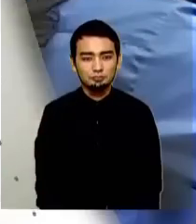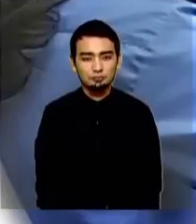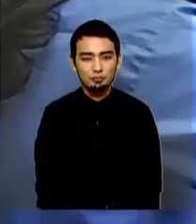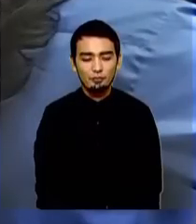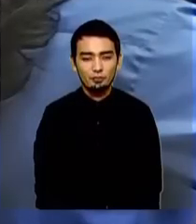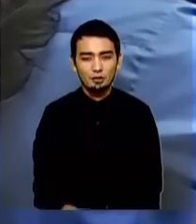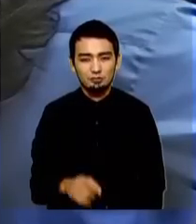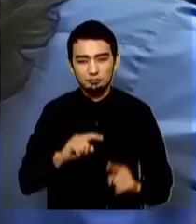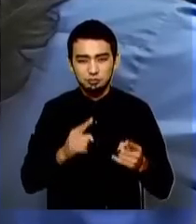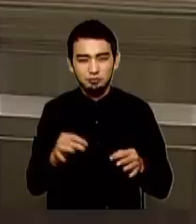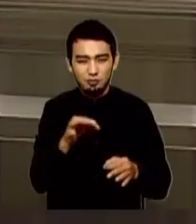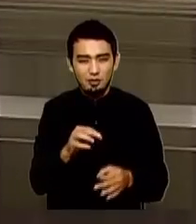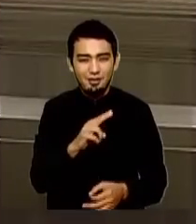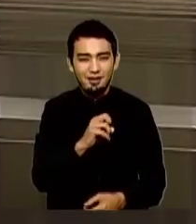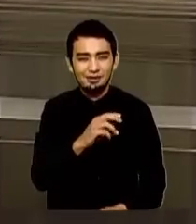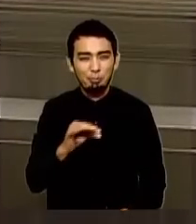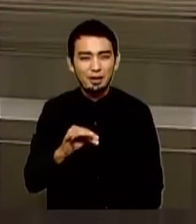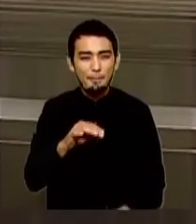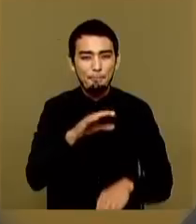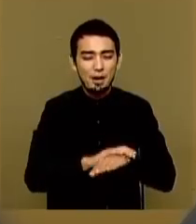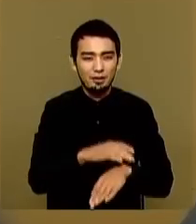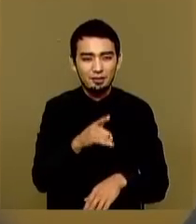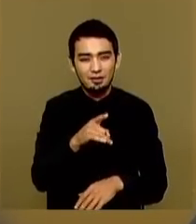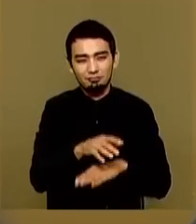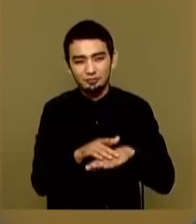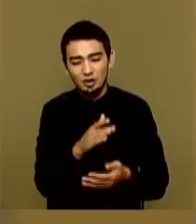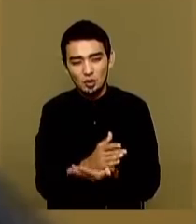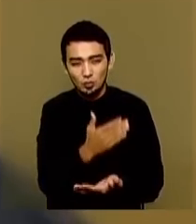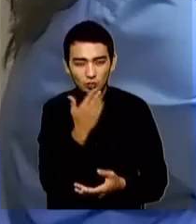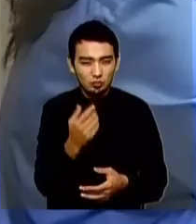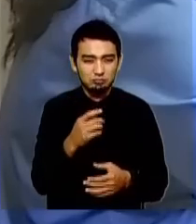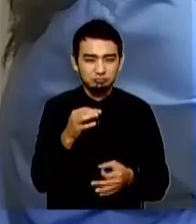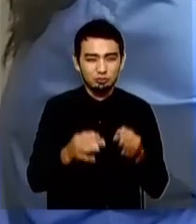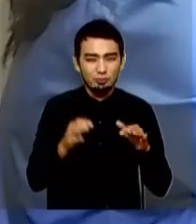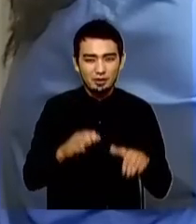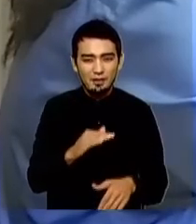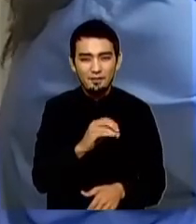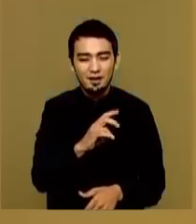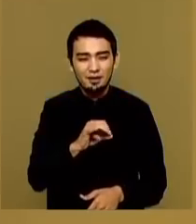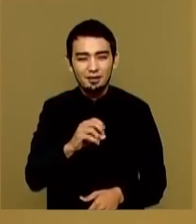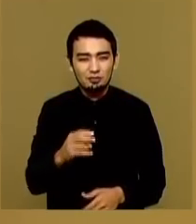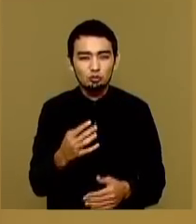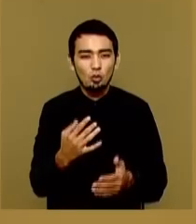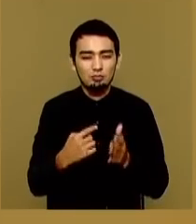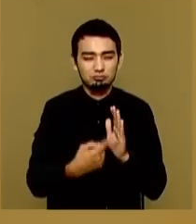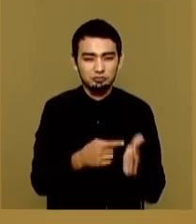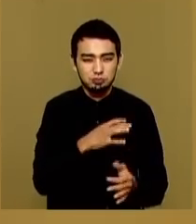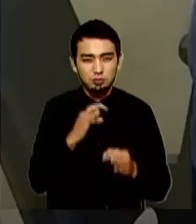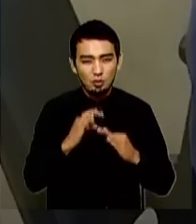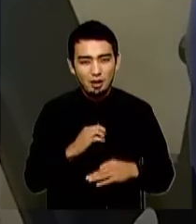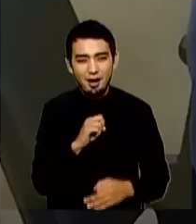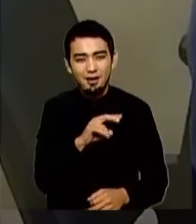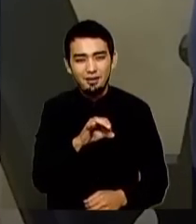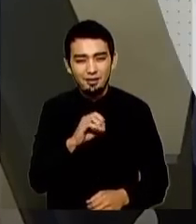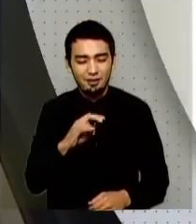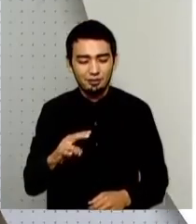Дело о захвате заложников в Каспи-банке. Отразится ли раскаяние подсудимого на решении Фемиды? Сколько запросили прокуроры для Алихана